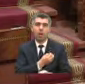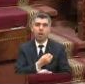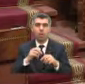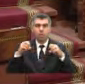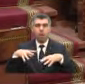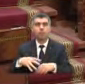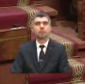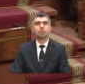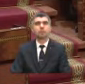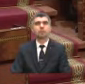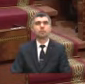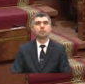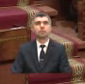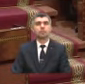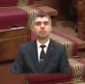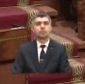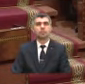سيد النائب.